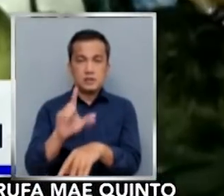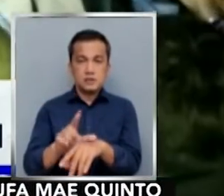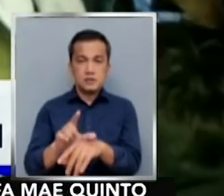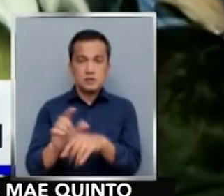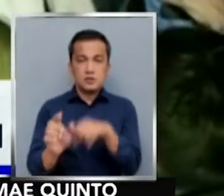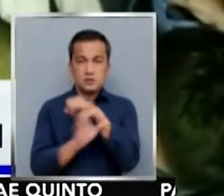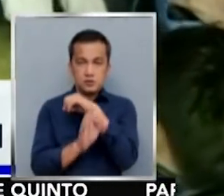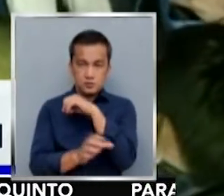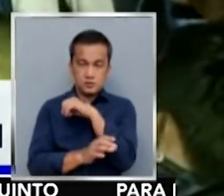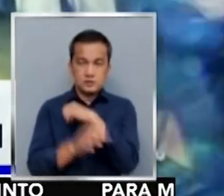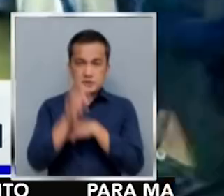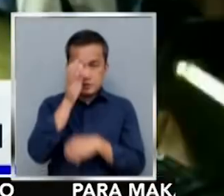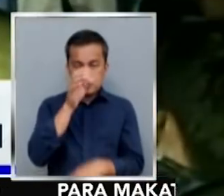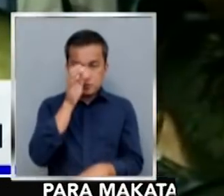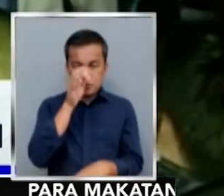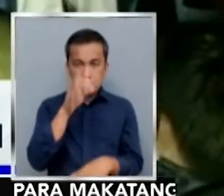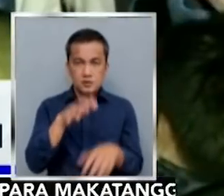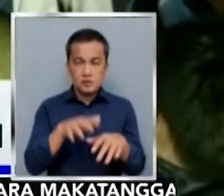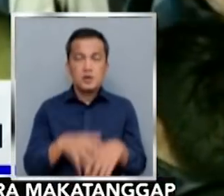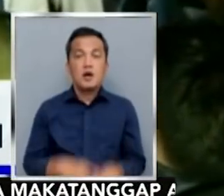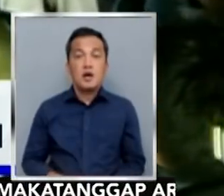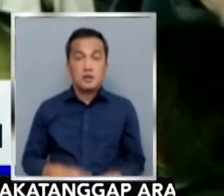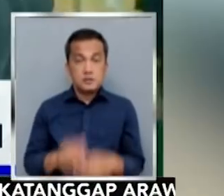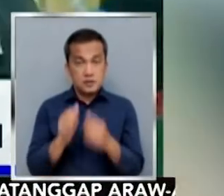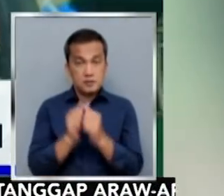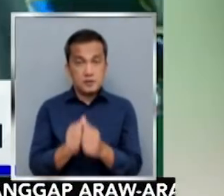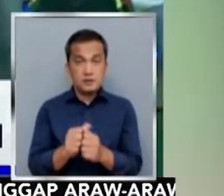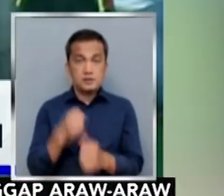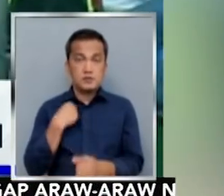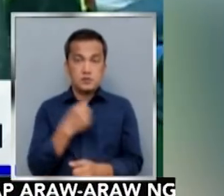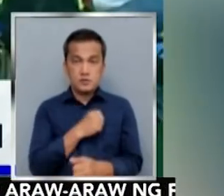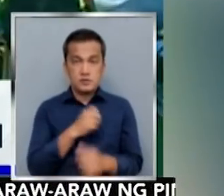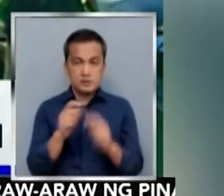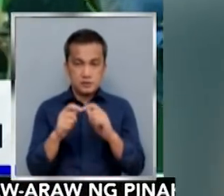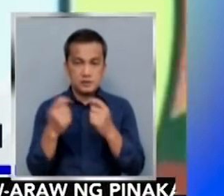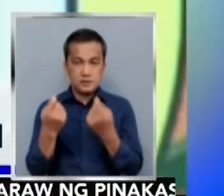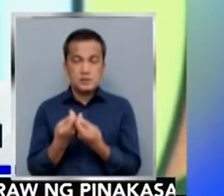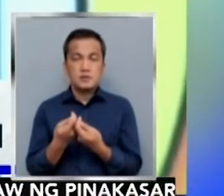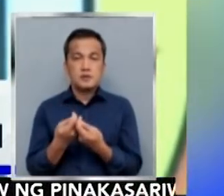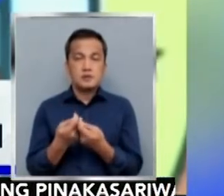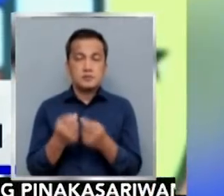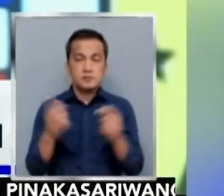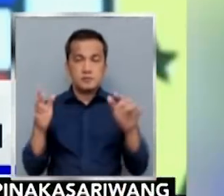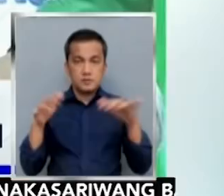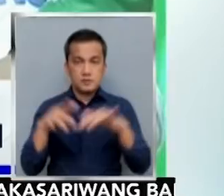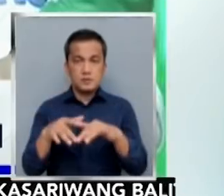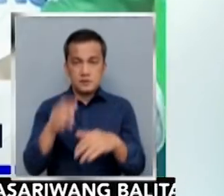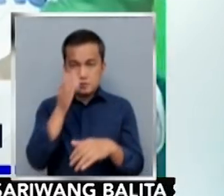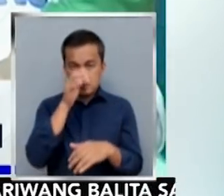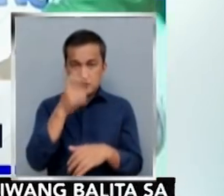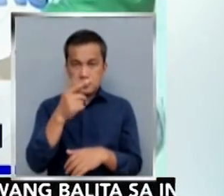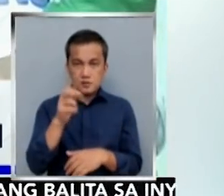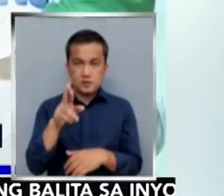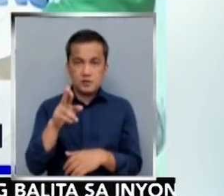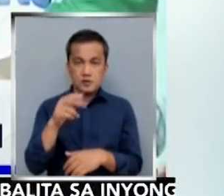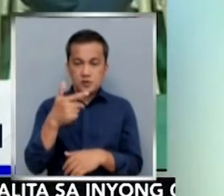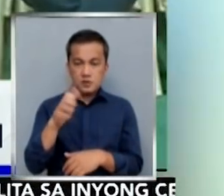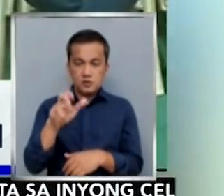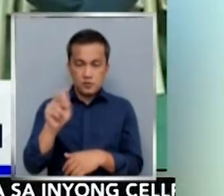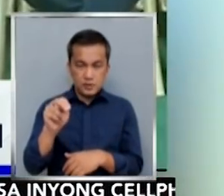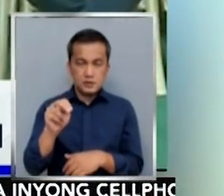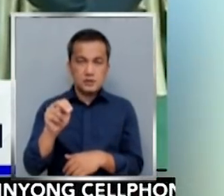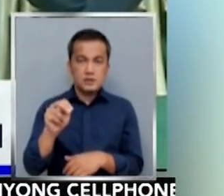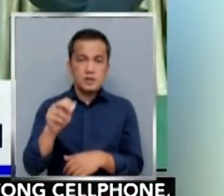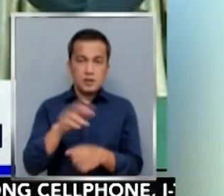City, kasama ang kanilang mga senatorial candidate. Nasa pagtitipon sina Cebu Governor Gwen Garcia at mga local candidates